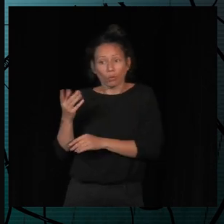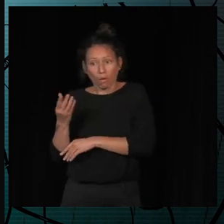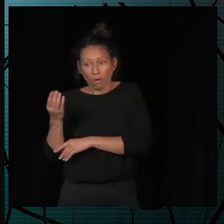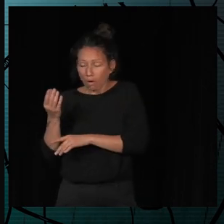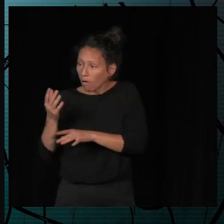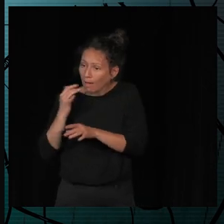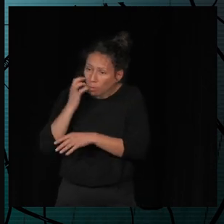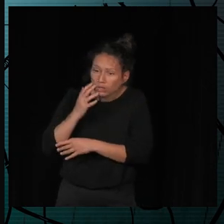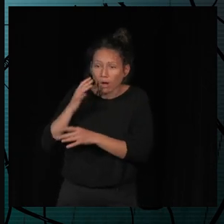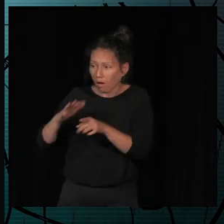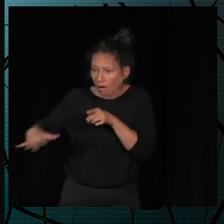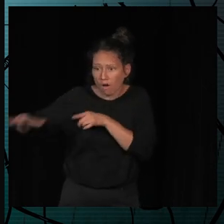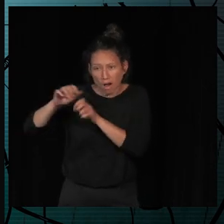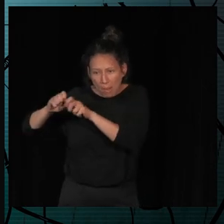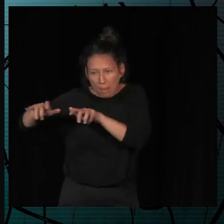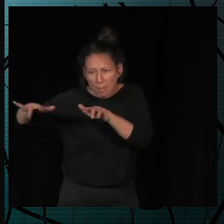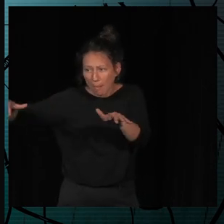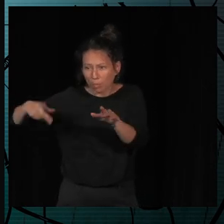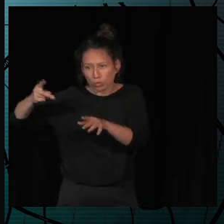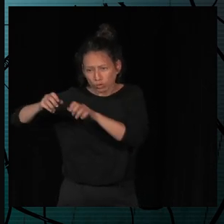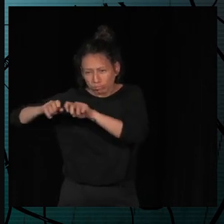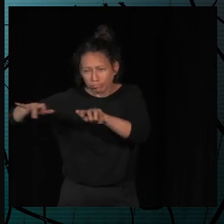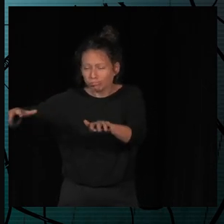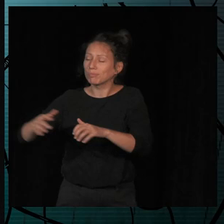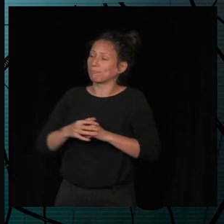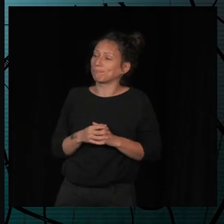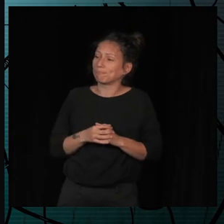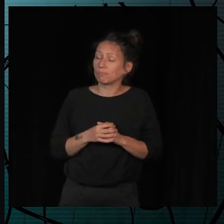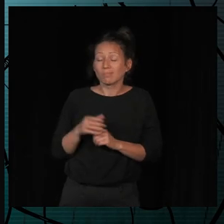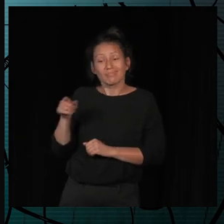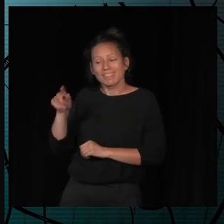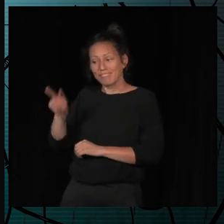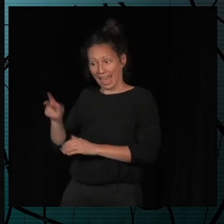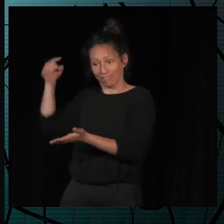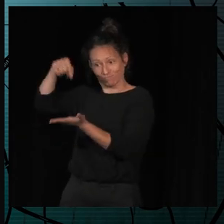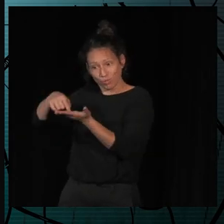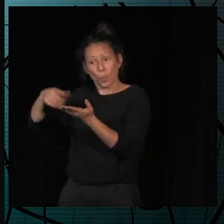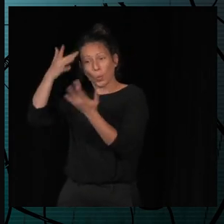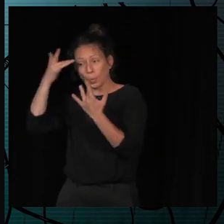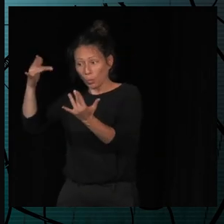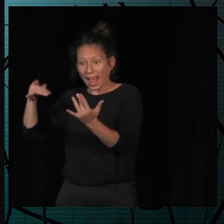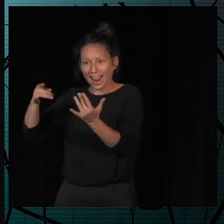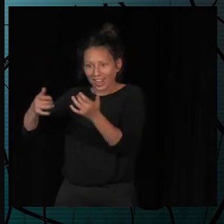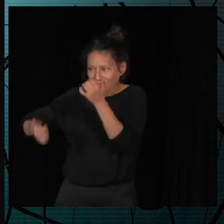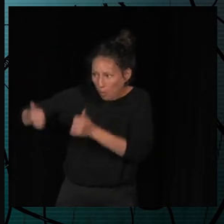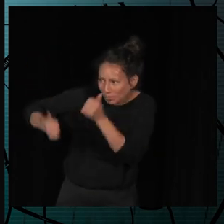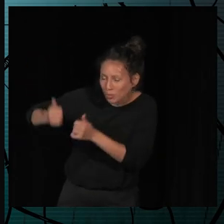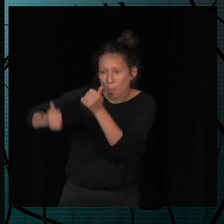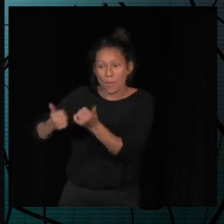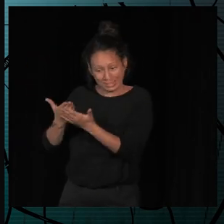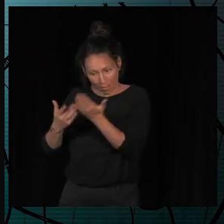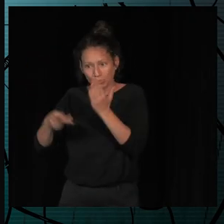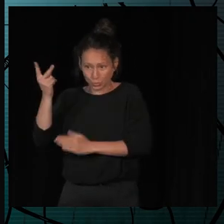cette notion de compétition dans les lieux culturels on voit bien qu'on est beaucoup plus dans cette prévention positif dont je parle